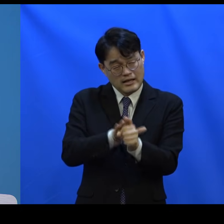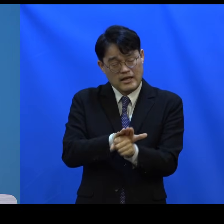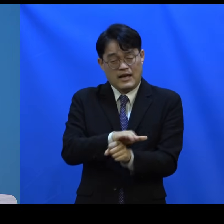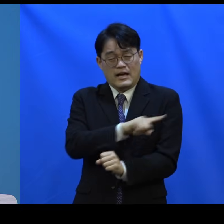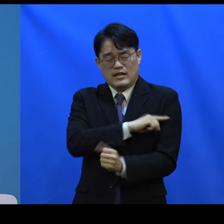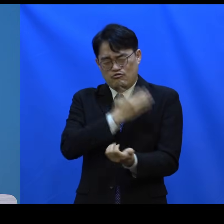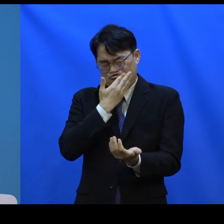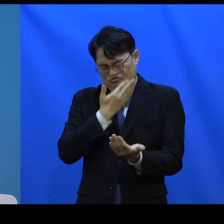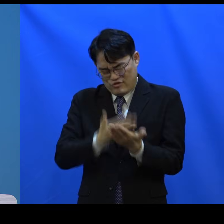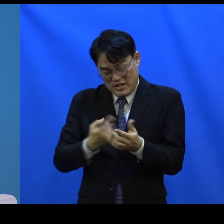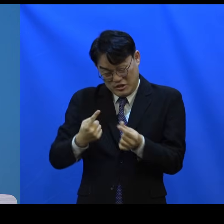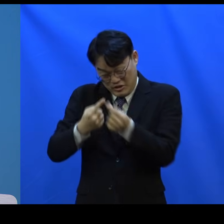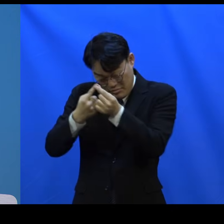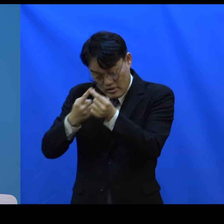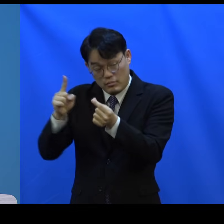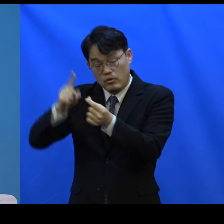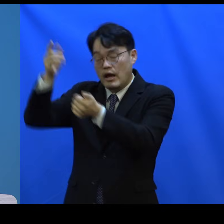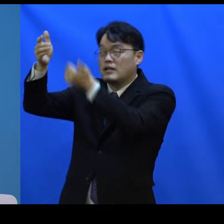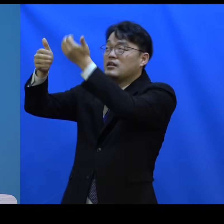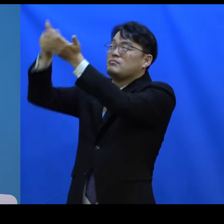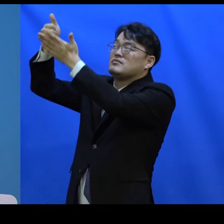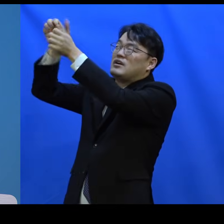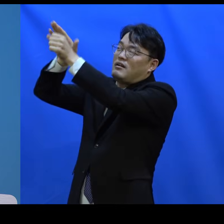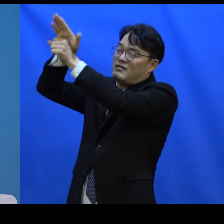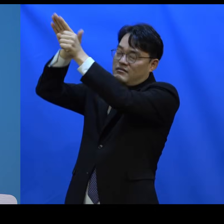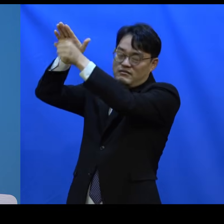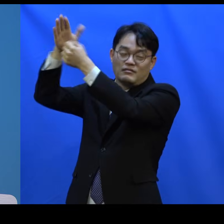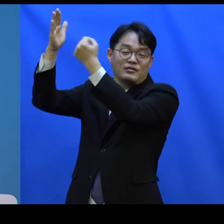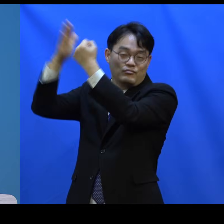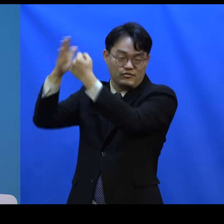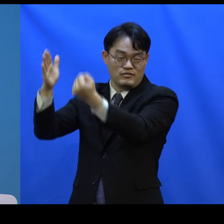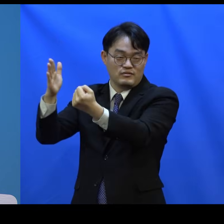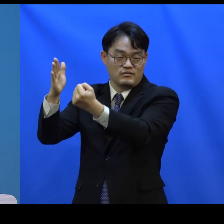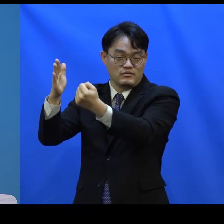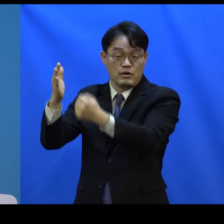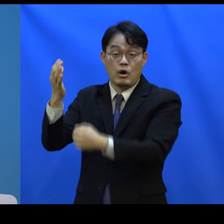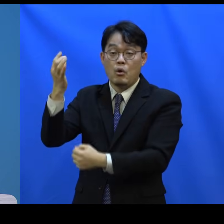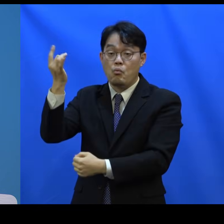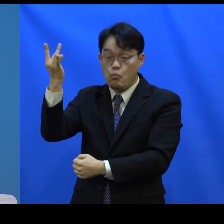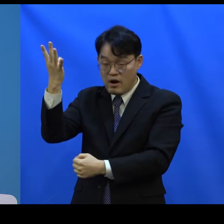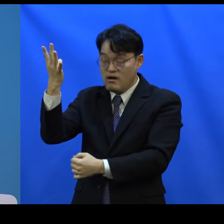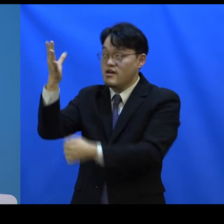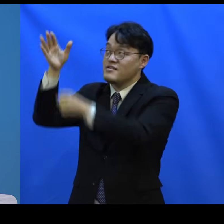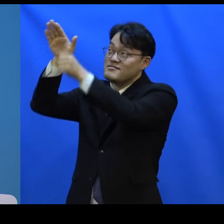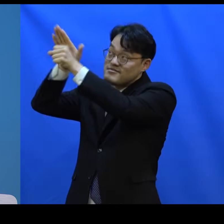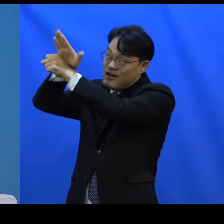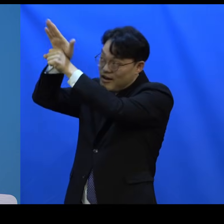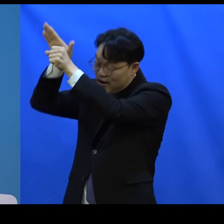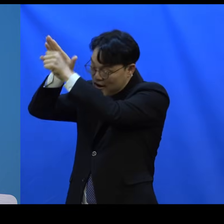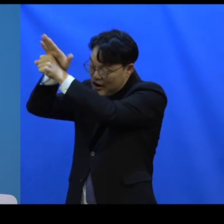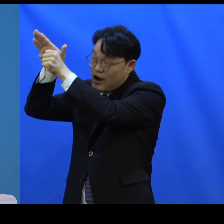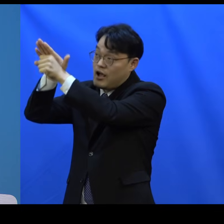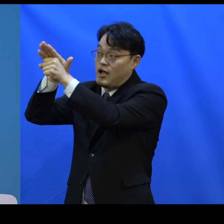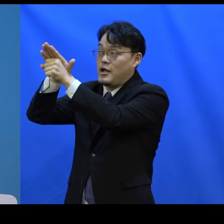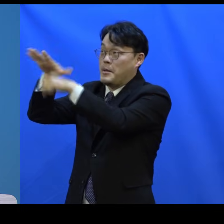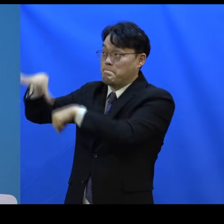우리의 관계가 그 사랑의 원 사랑이거든요. 그 바리새인들의